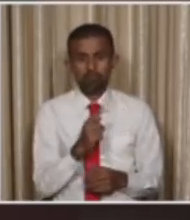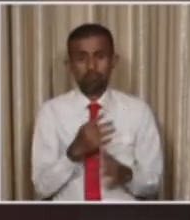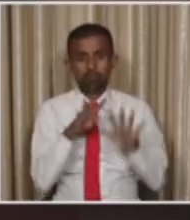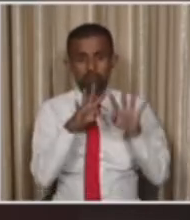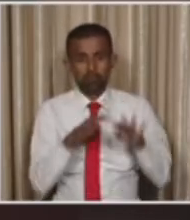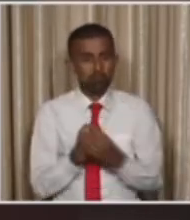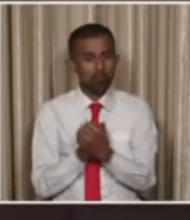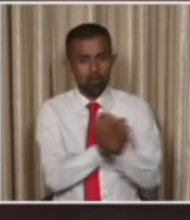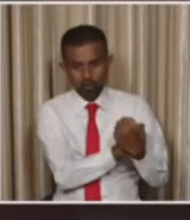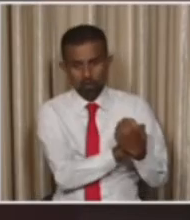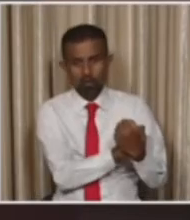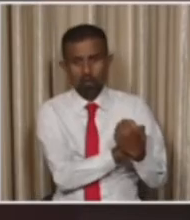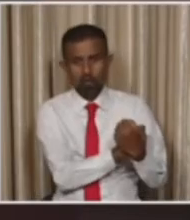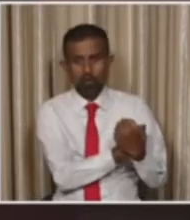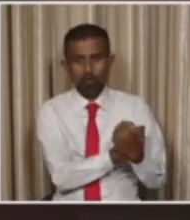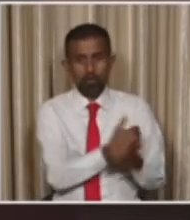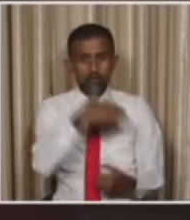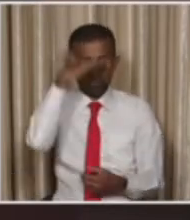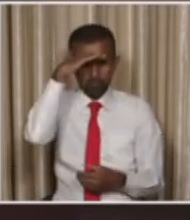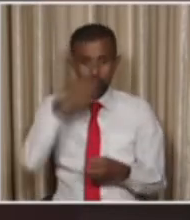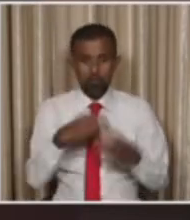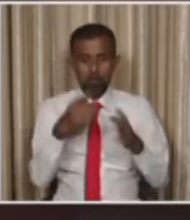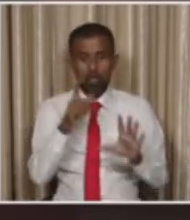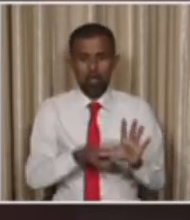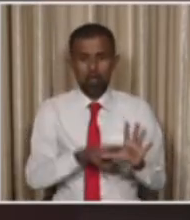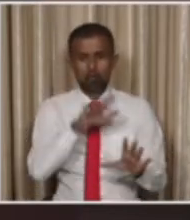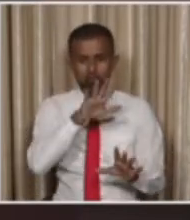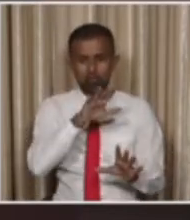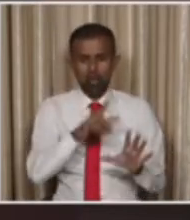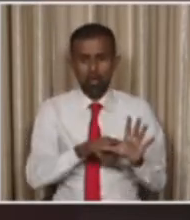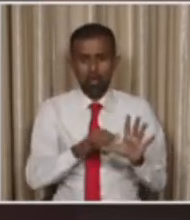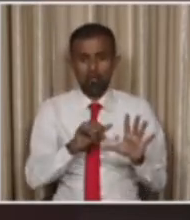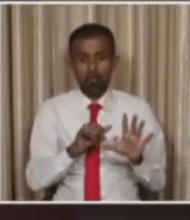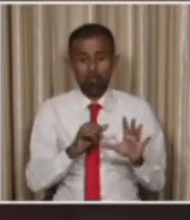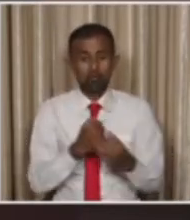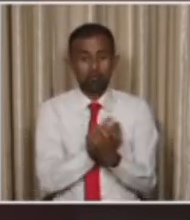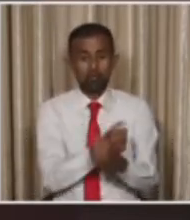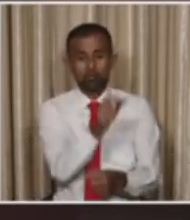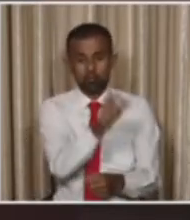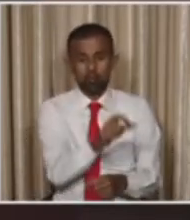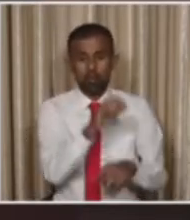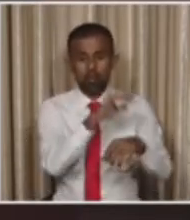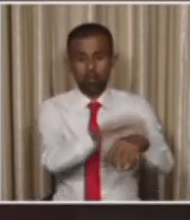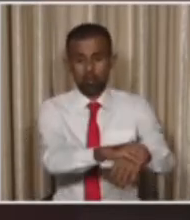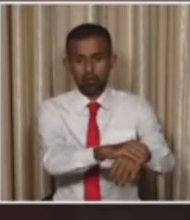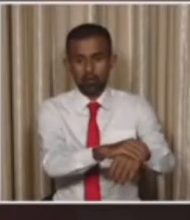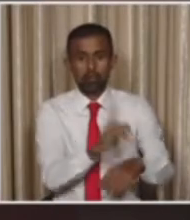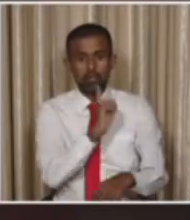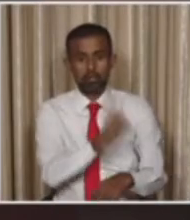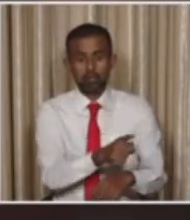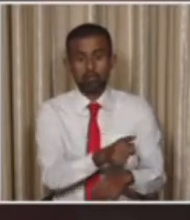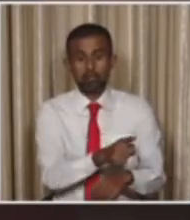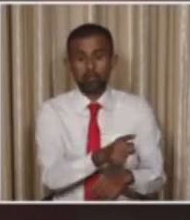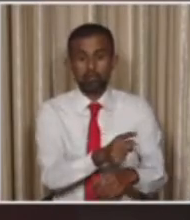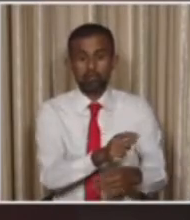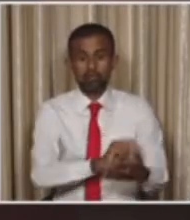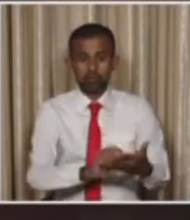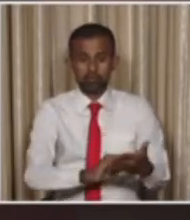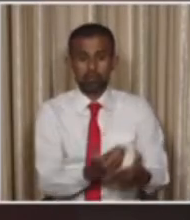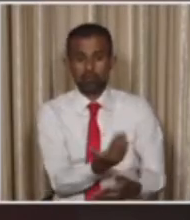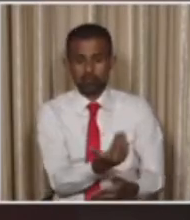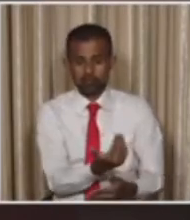බන්ධනාගාරයට. අර පාස්කු ප්‍රහාරයේ අවුරුදු 5ක් ඉන්න හිරේ ඉන්න මිනිහෙක් අල්ලගෙන එයාට කියලා අනේ ස්ටේට්මන්ට් එකක් දෙන්න කියලා